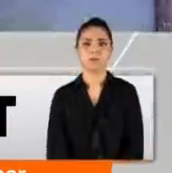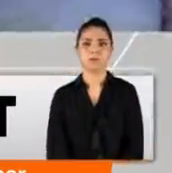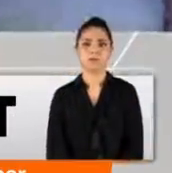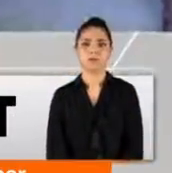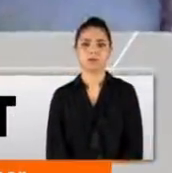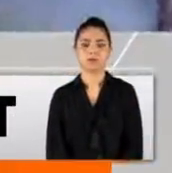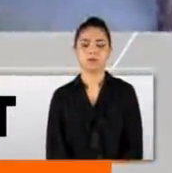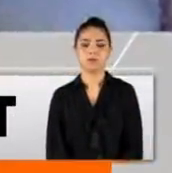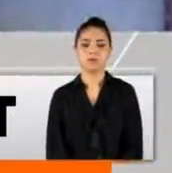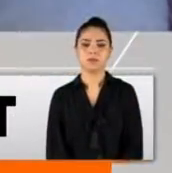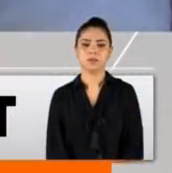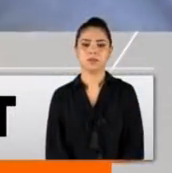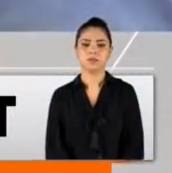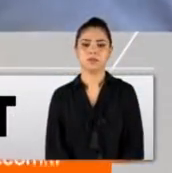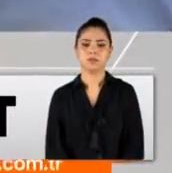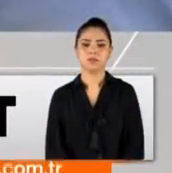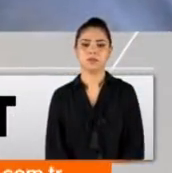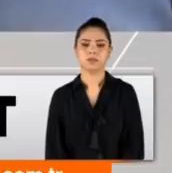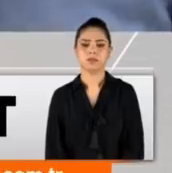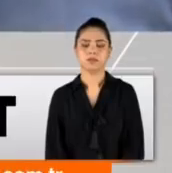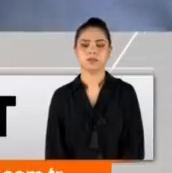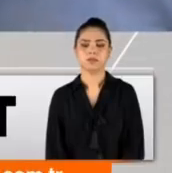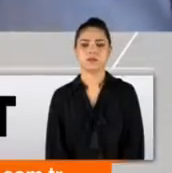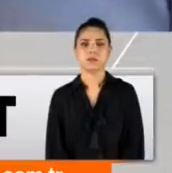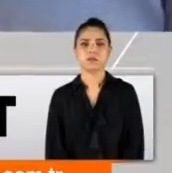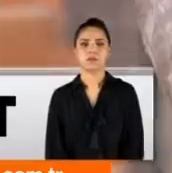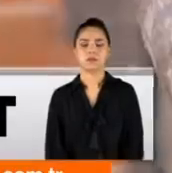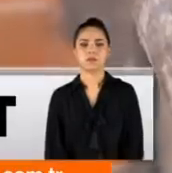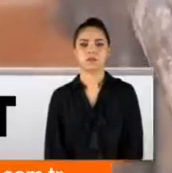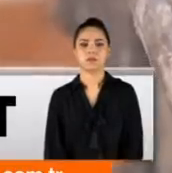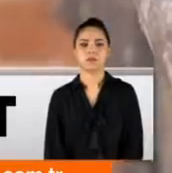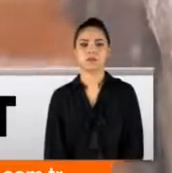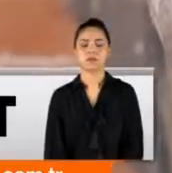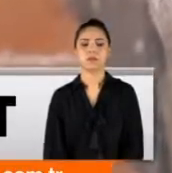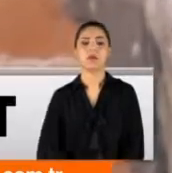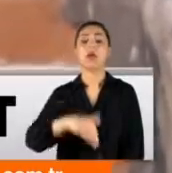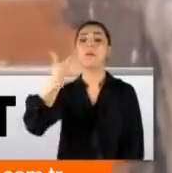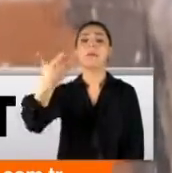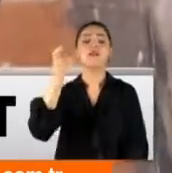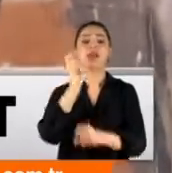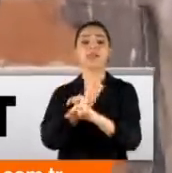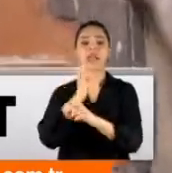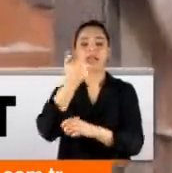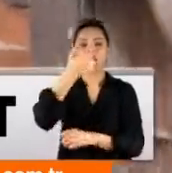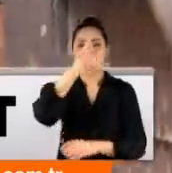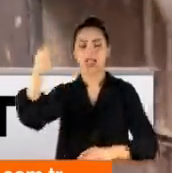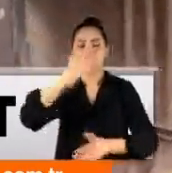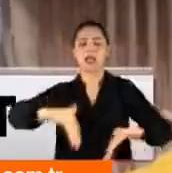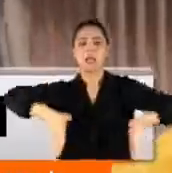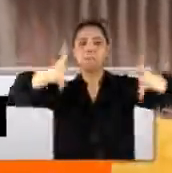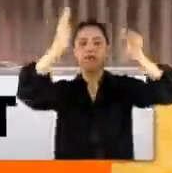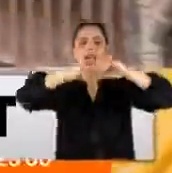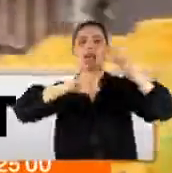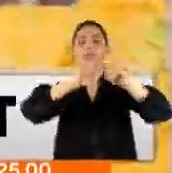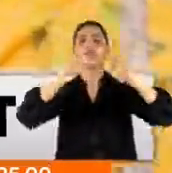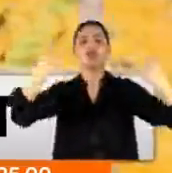Sonuçta kereste üzerinde dolaşıyorsun, yüksekten çalışıyorsun, ufak bir ayağın kaydığında gider. İşte tehlikenin boyutu. 6 katlı bir binanın inşaat